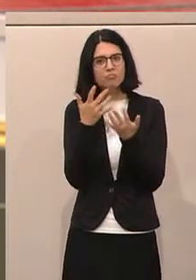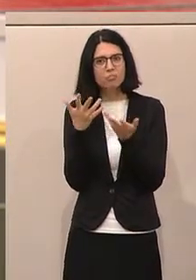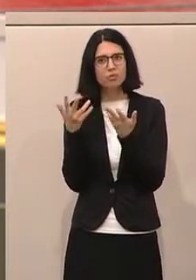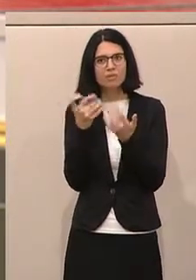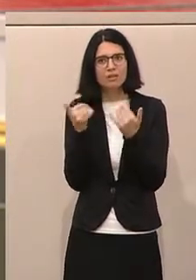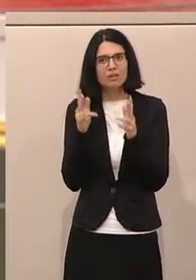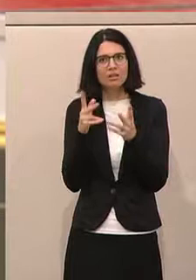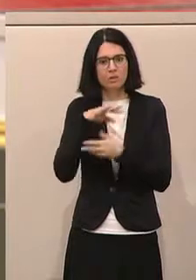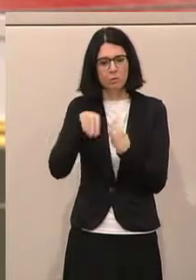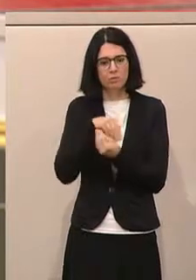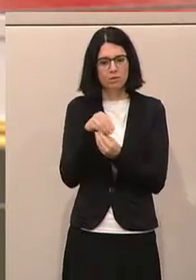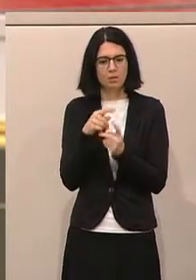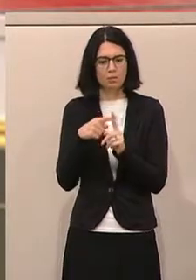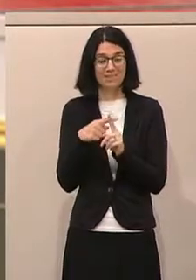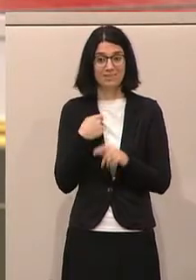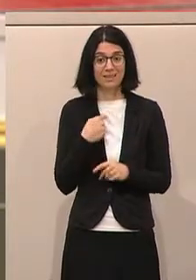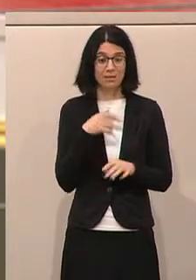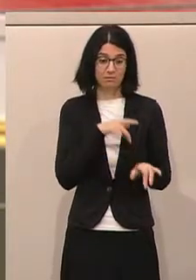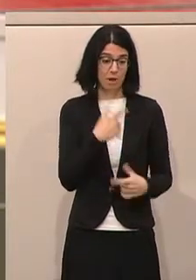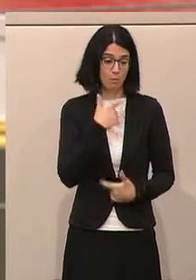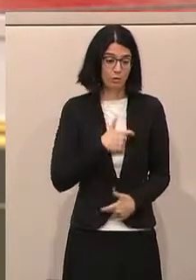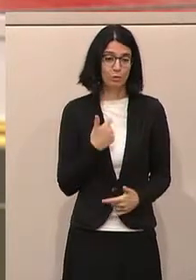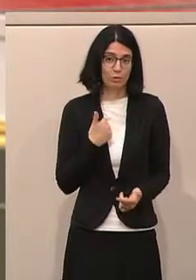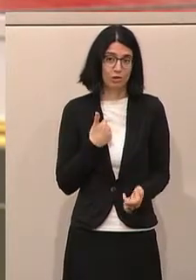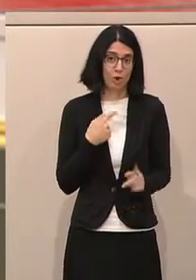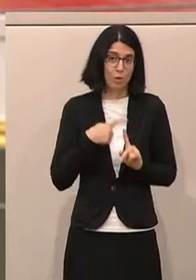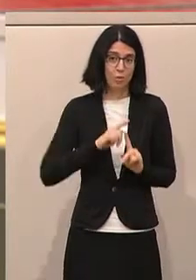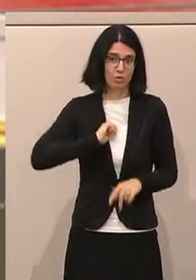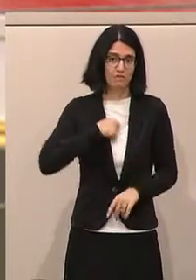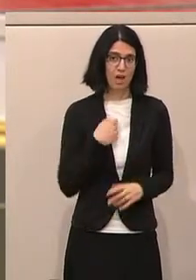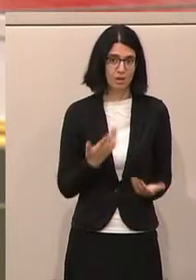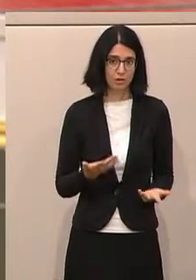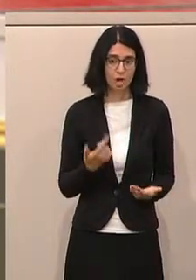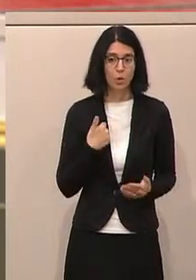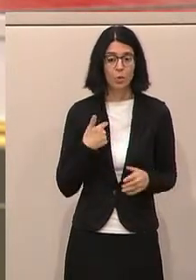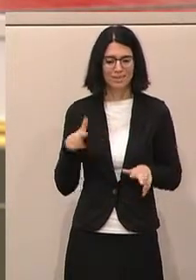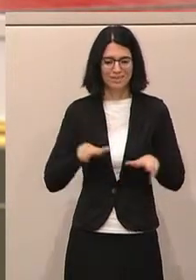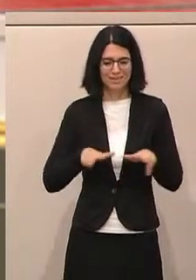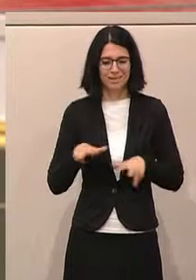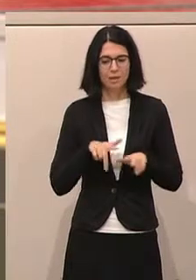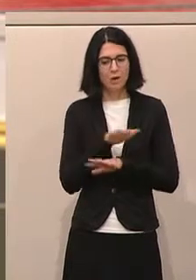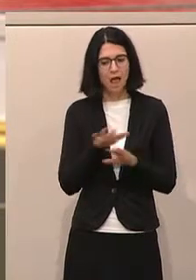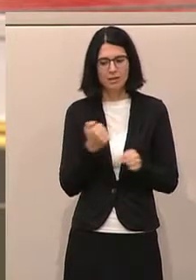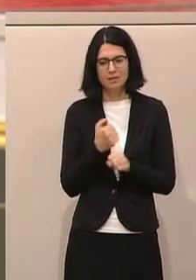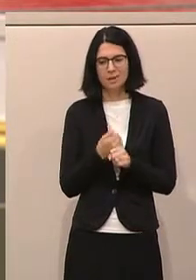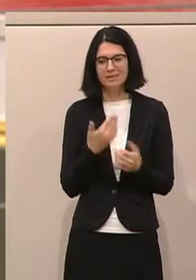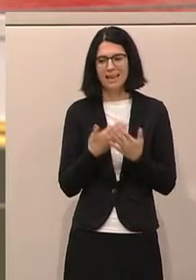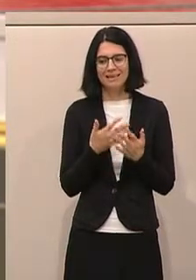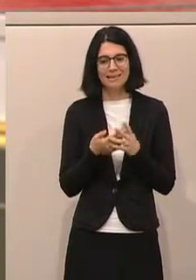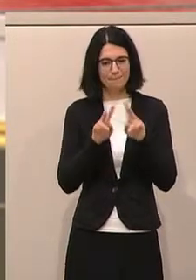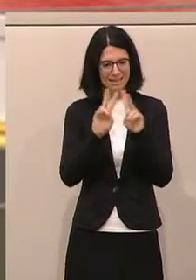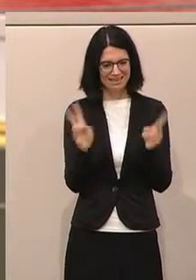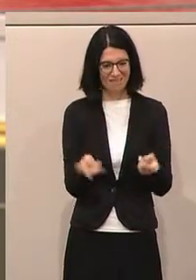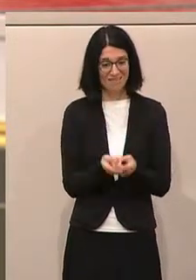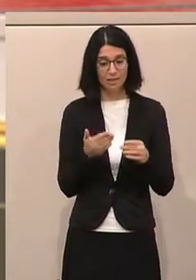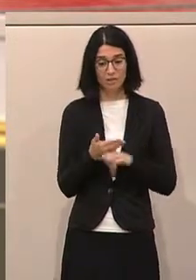eben auch gelingen kann. Das gibt mir persönlich Hoffnung und wir werden auf jeden Fall von Seiten der Regierung alles dafür tun, dass wir die Welt